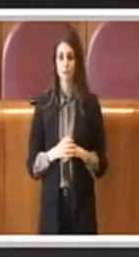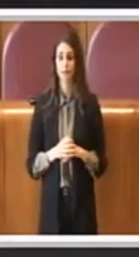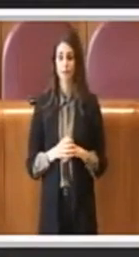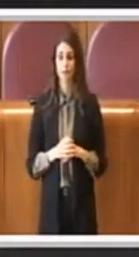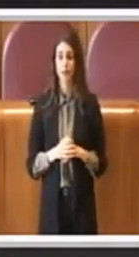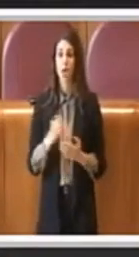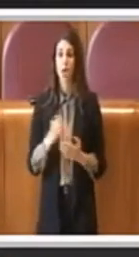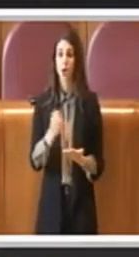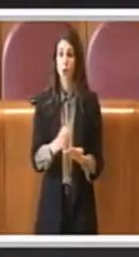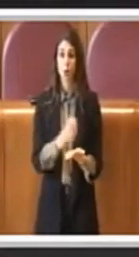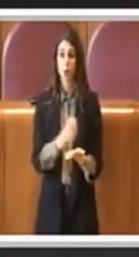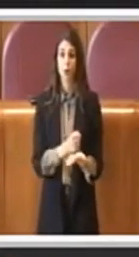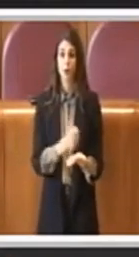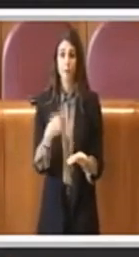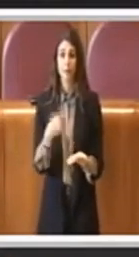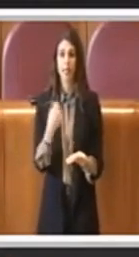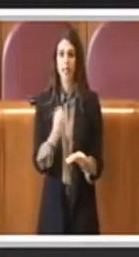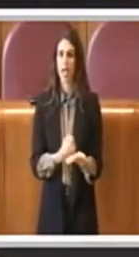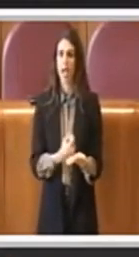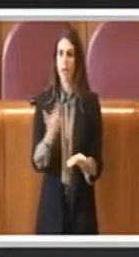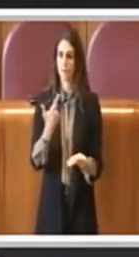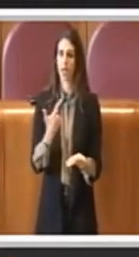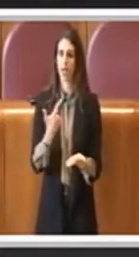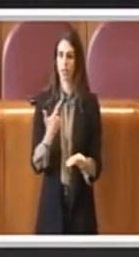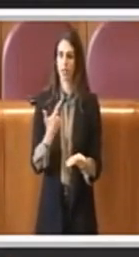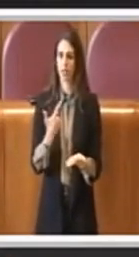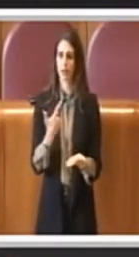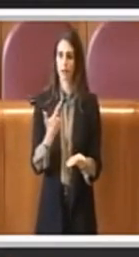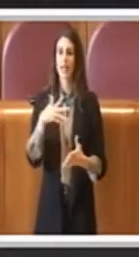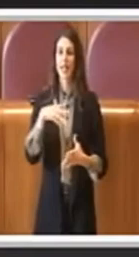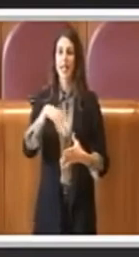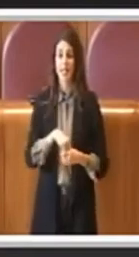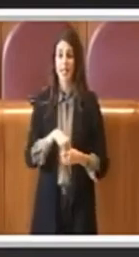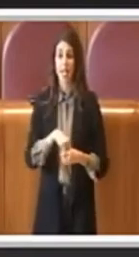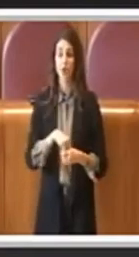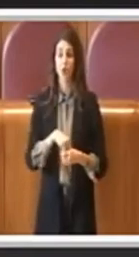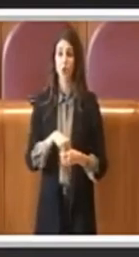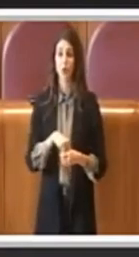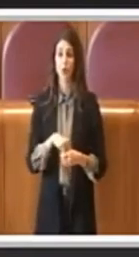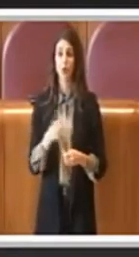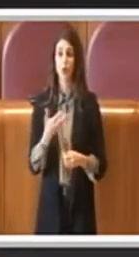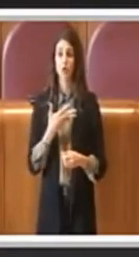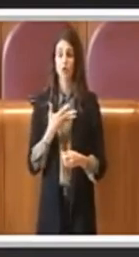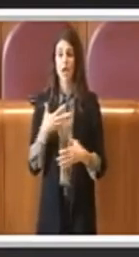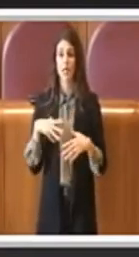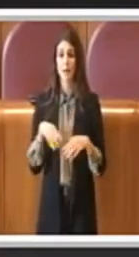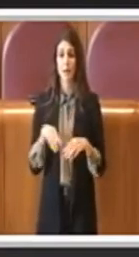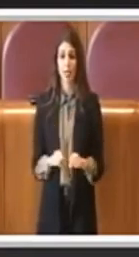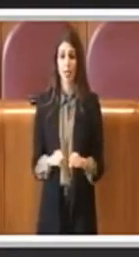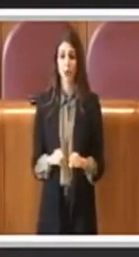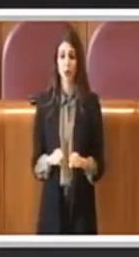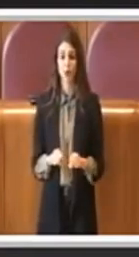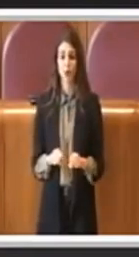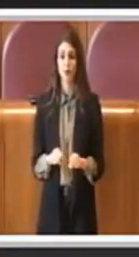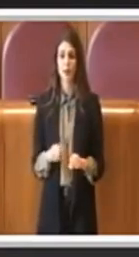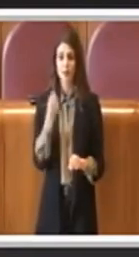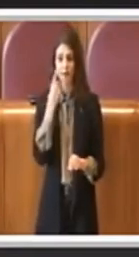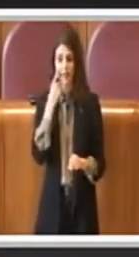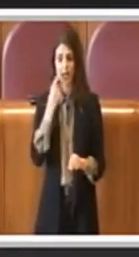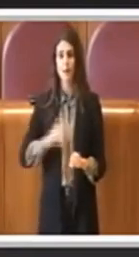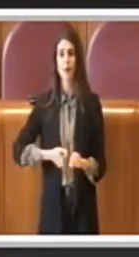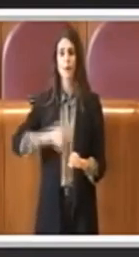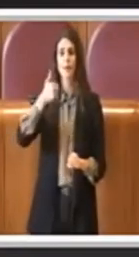questo atto ricopre nel dispositivo, nell'impegno, l'ordine del giorno, andiamo al primo